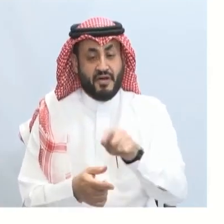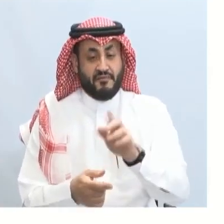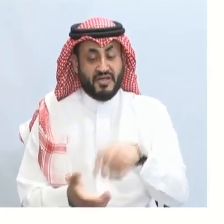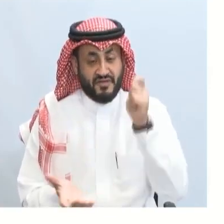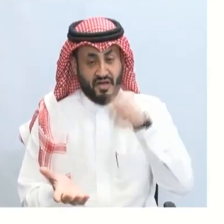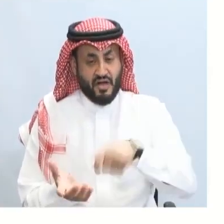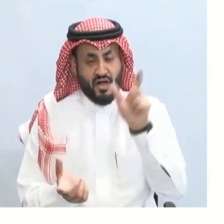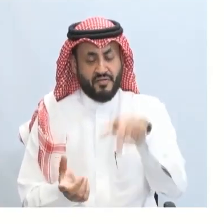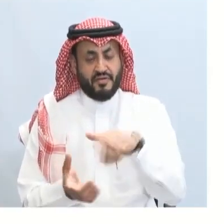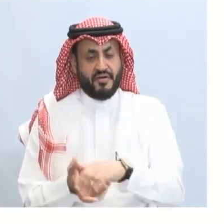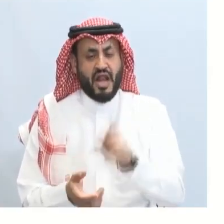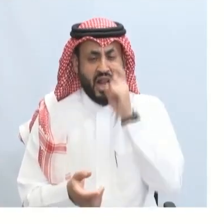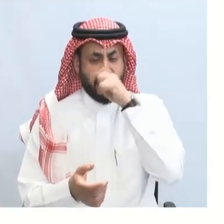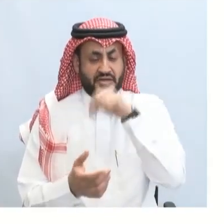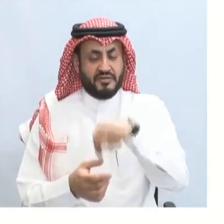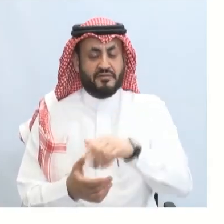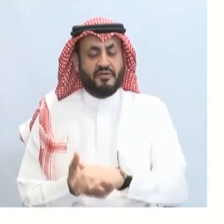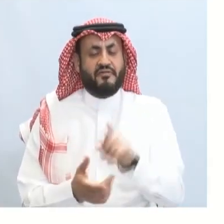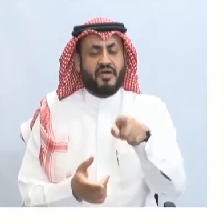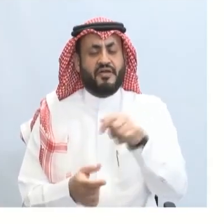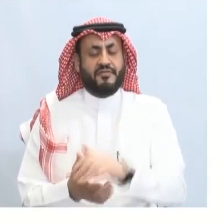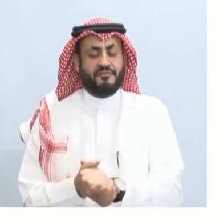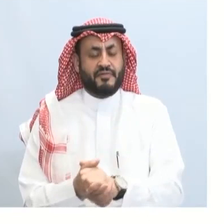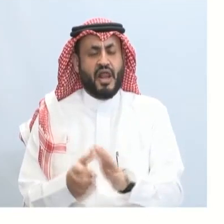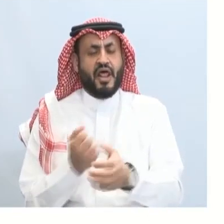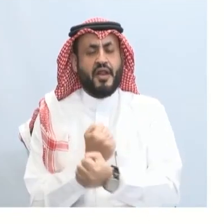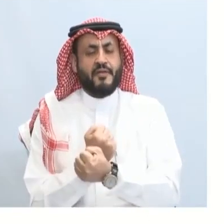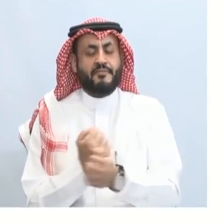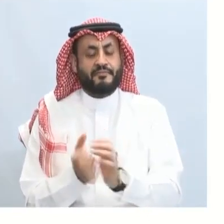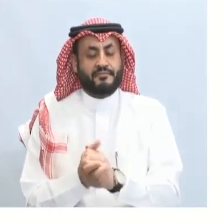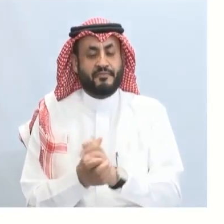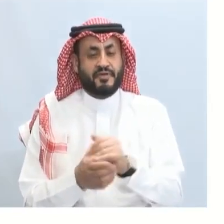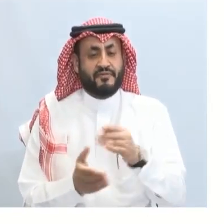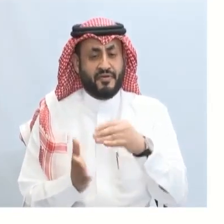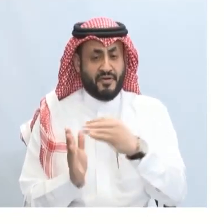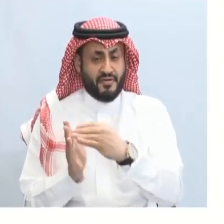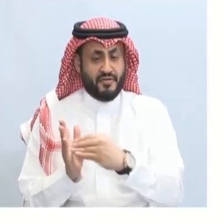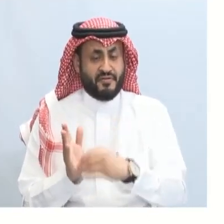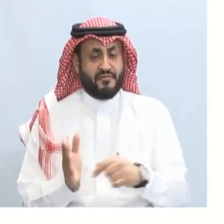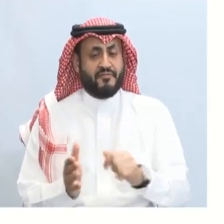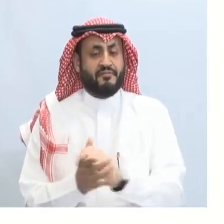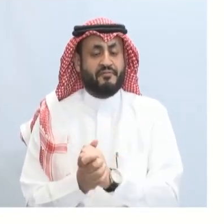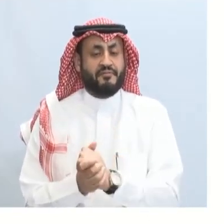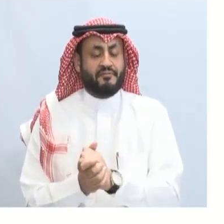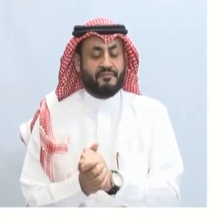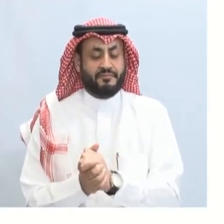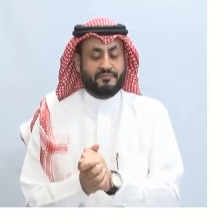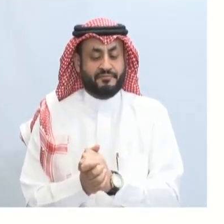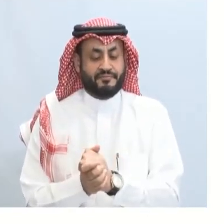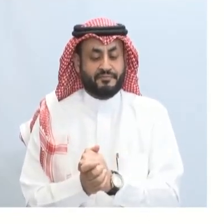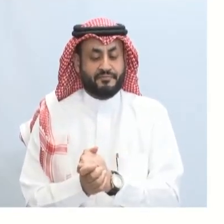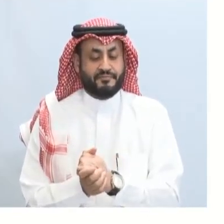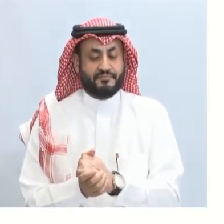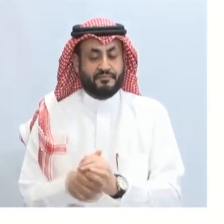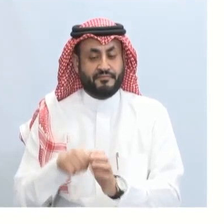قاضيا مجبر على ذلك على ذلك العمل تطبيقا للقوانين الموجوده